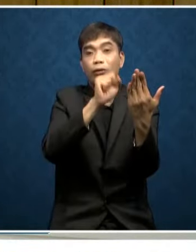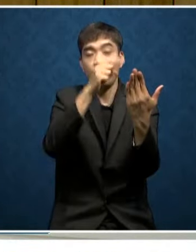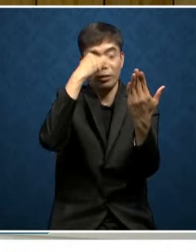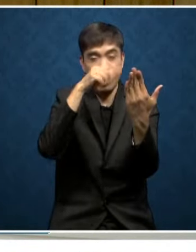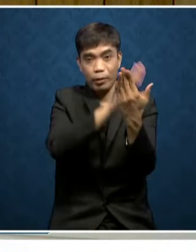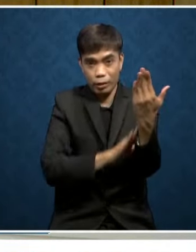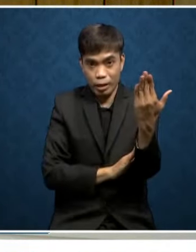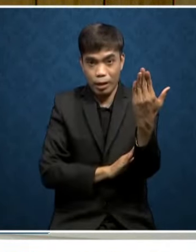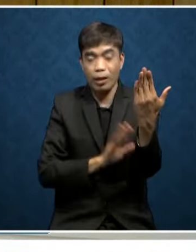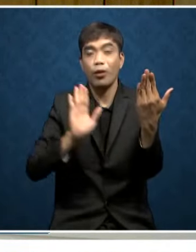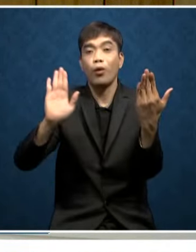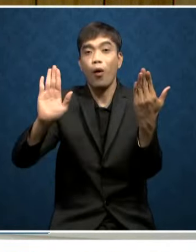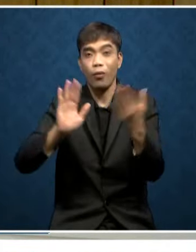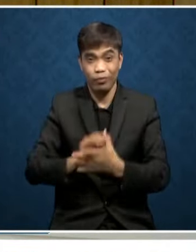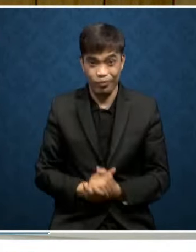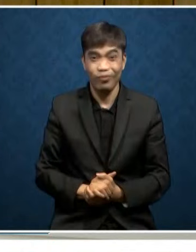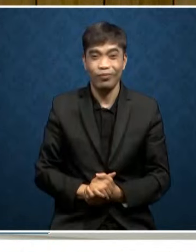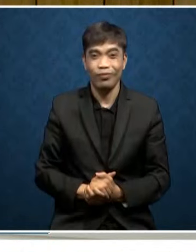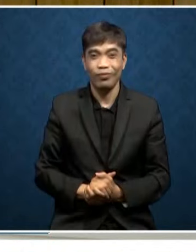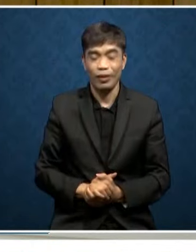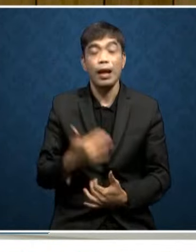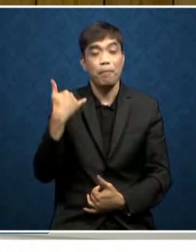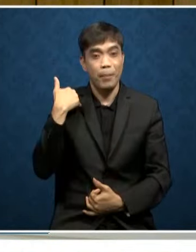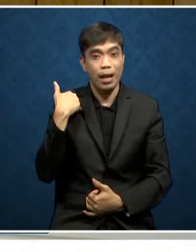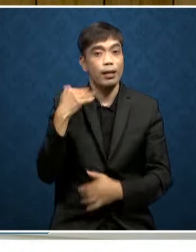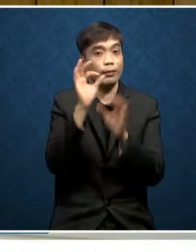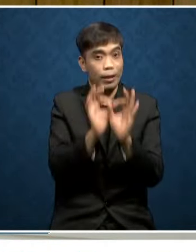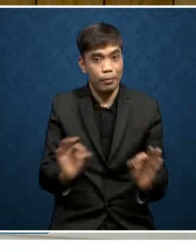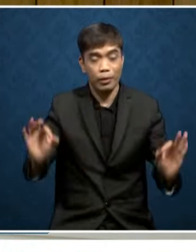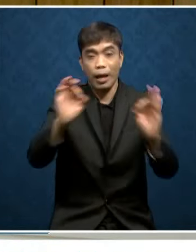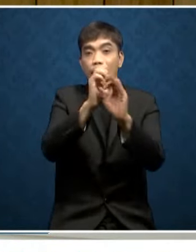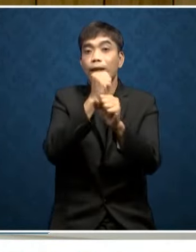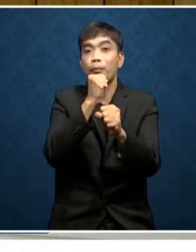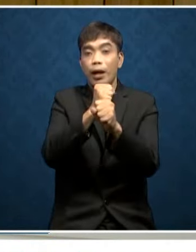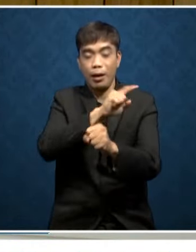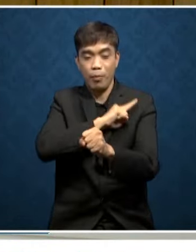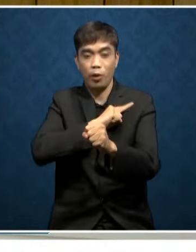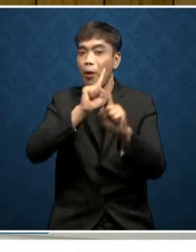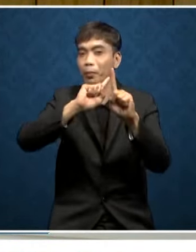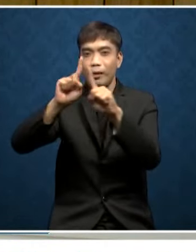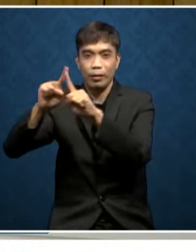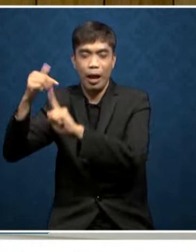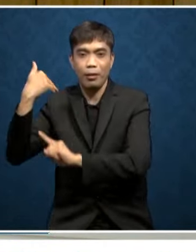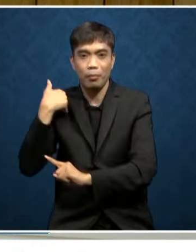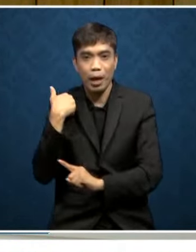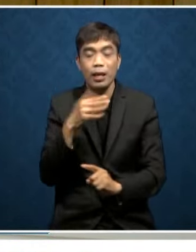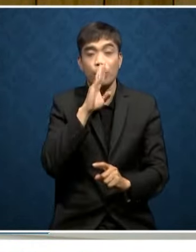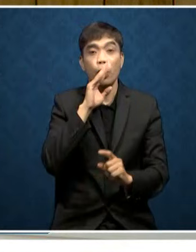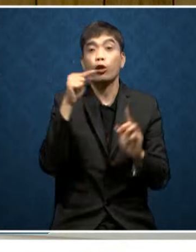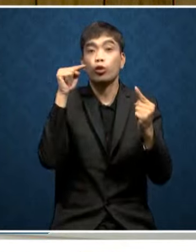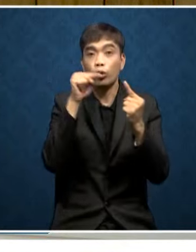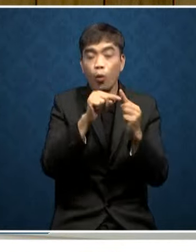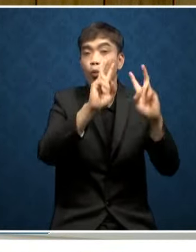หรือ Interparliamentarian Union ได้มีบทบาทสำคัญในหลายประการซึ่งครอบคลุมทั้งมิติด้านการเมื